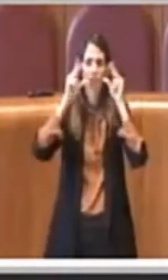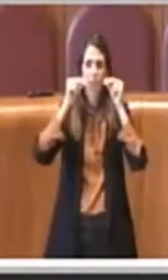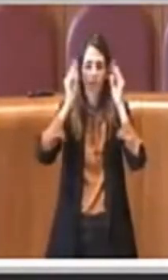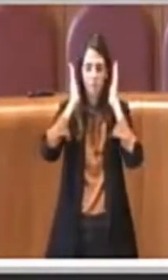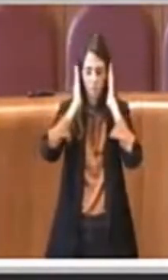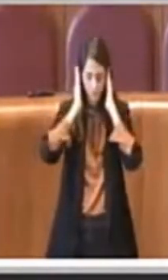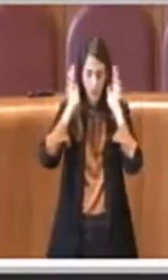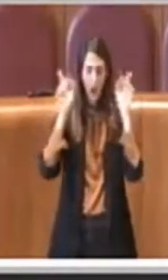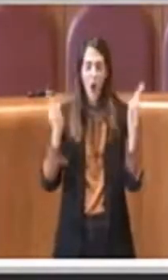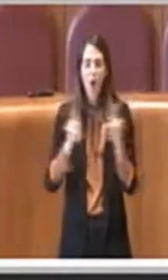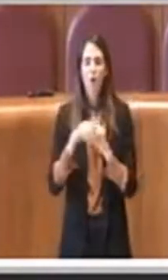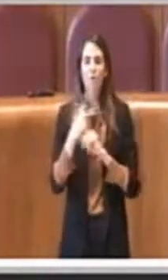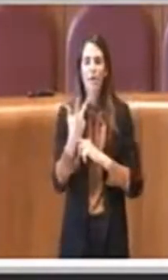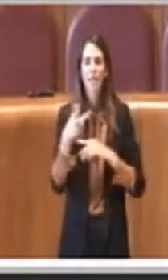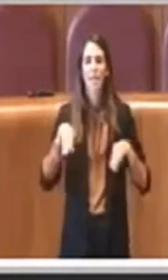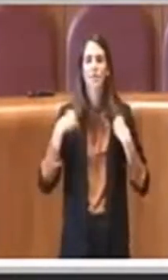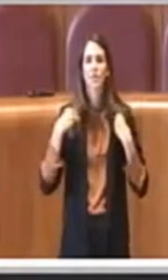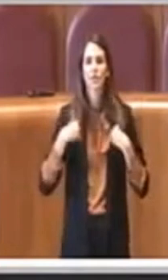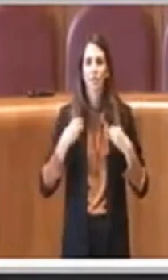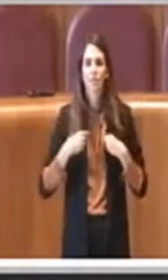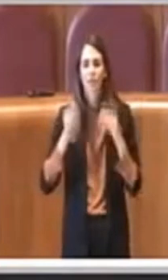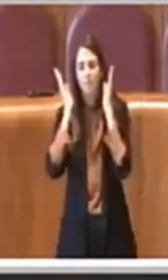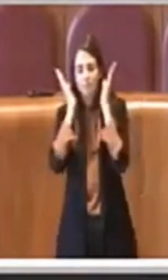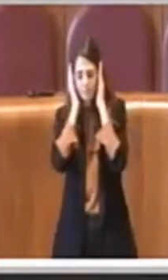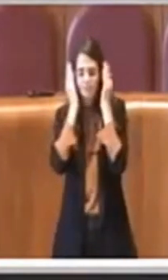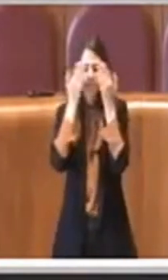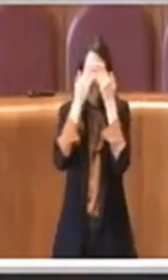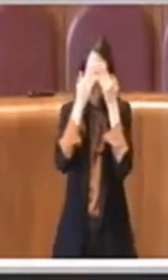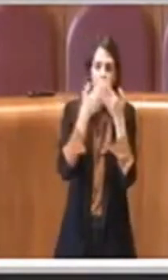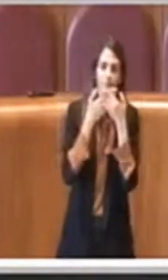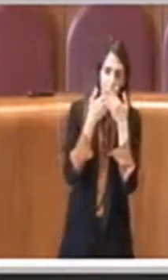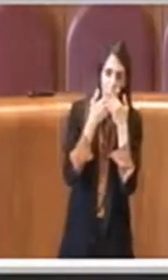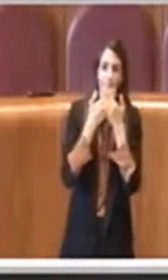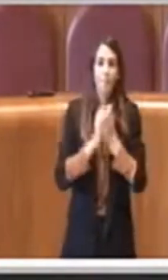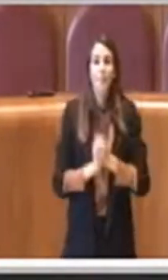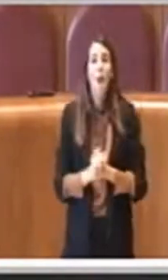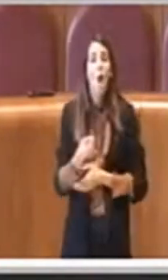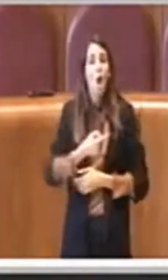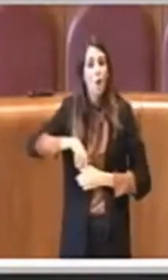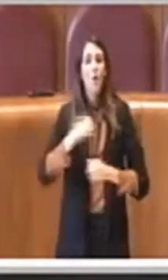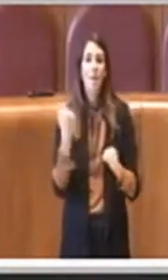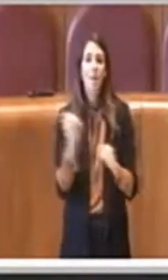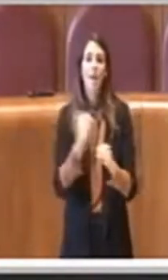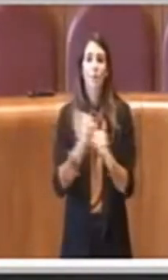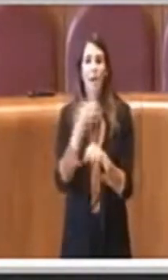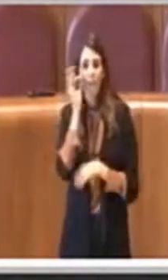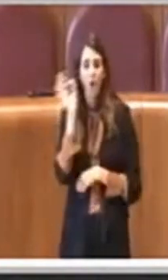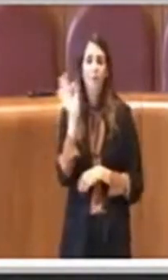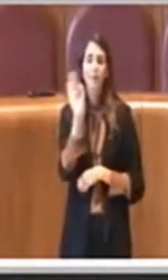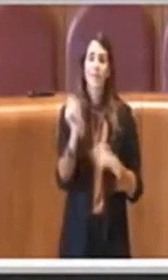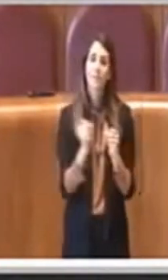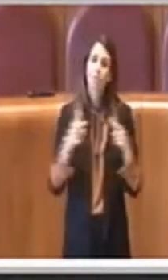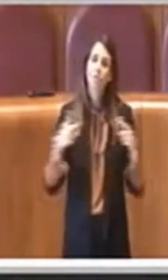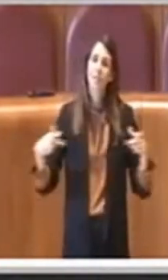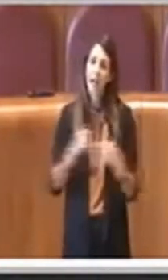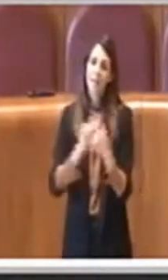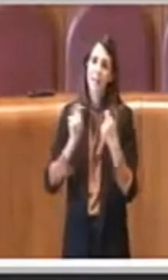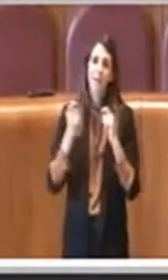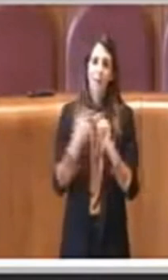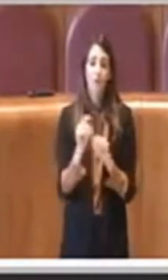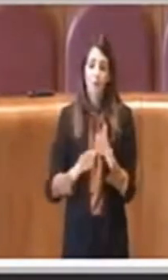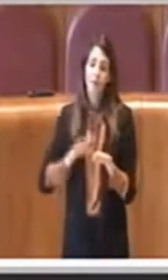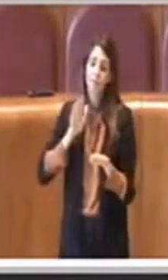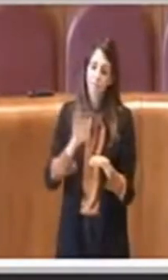la bocca come le tre scimmiette. O speriamo di no. Stiamo lavorando per trasformare questa città un passo alla volta, con le macerie che